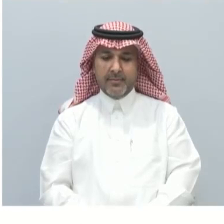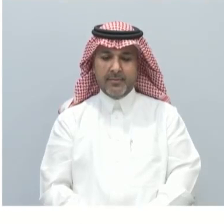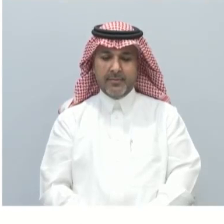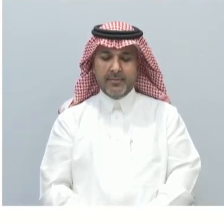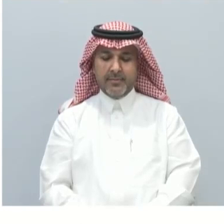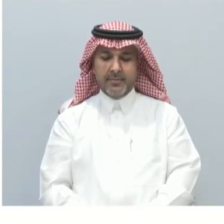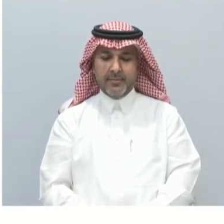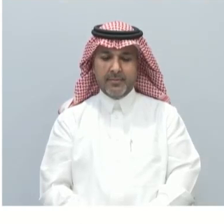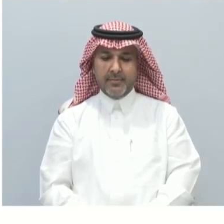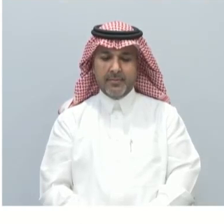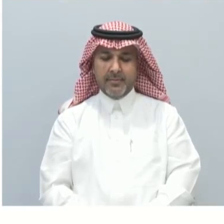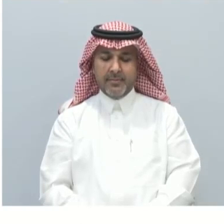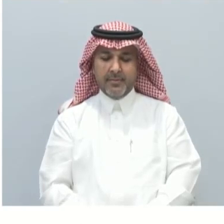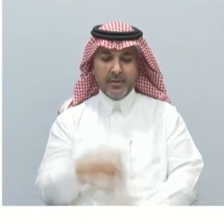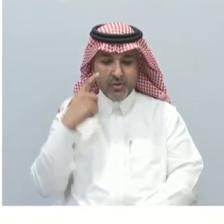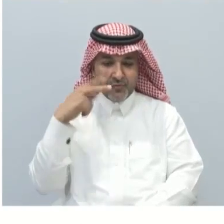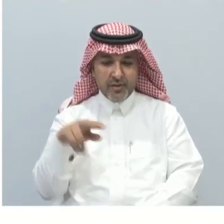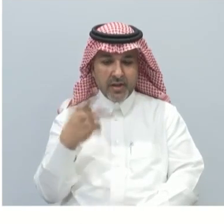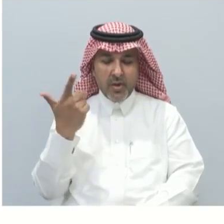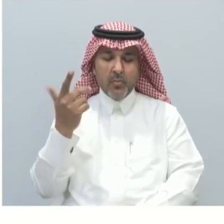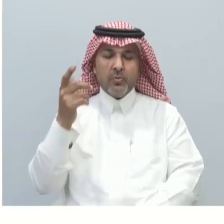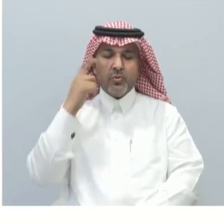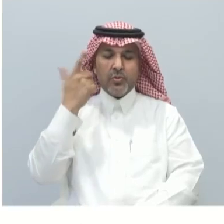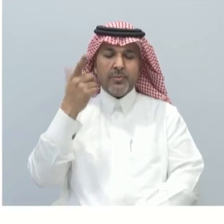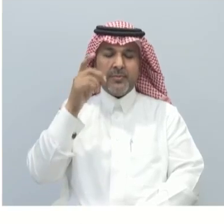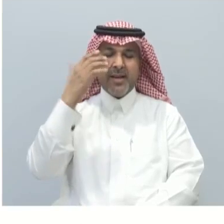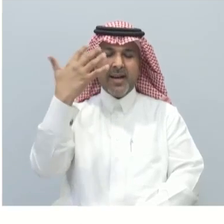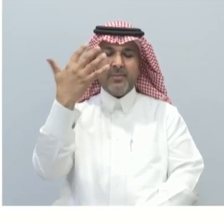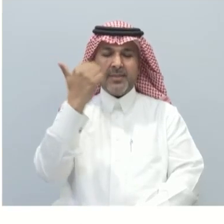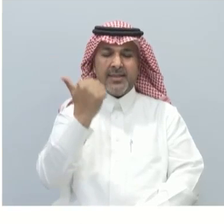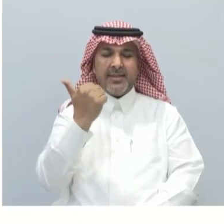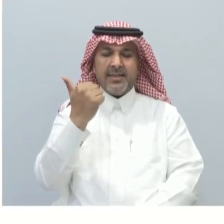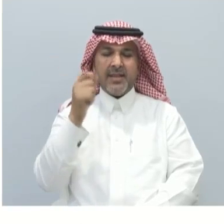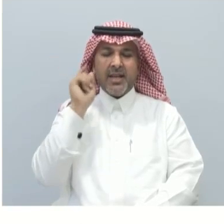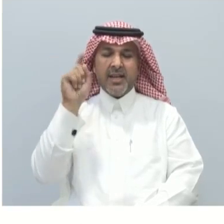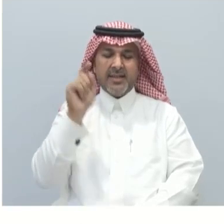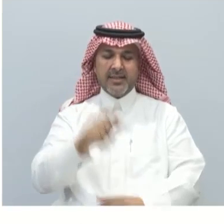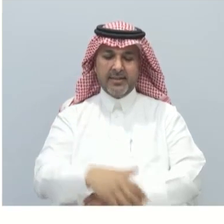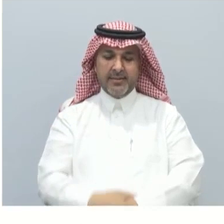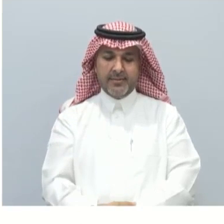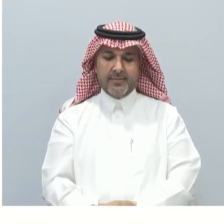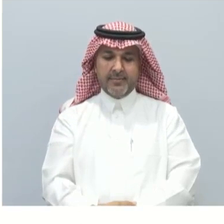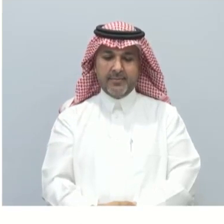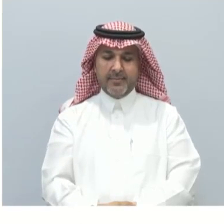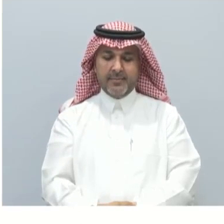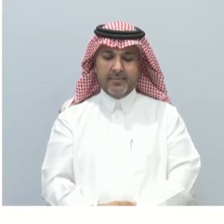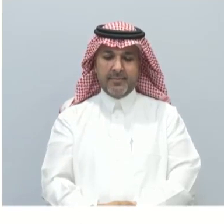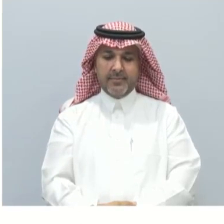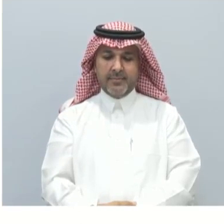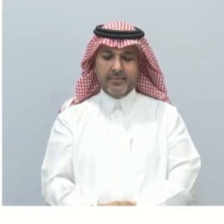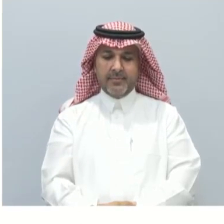طبعا هنا لاحظ ان الداله الام هي خمسه على سته اس اكس وهذه داله